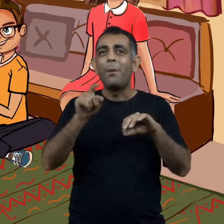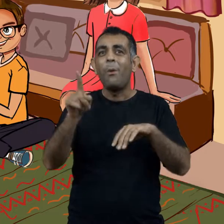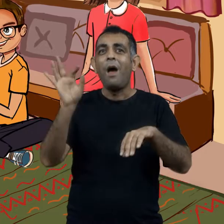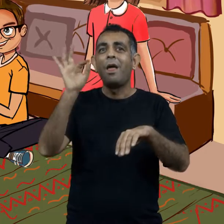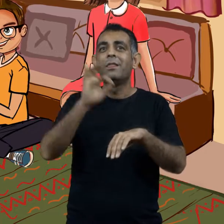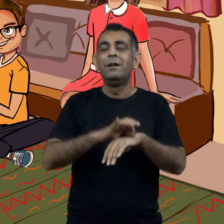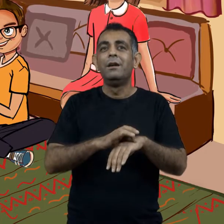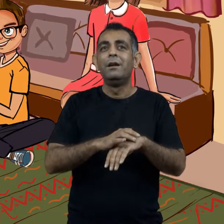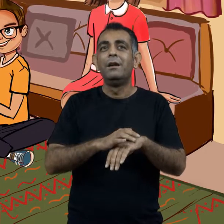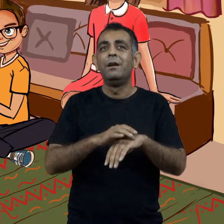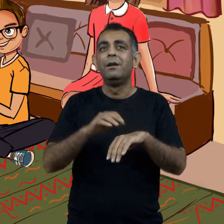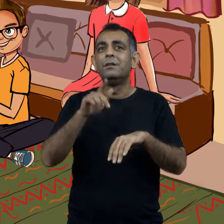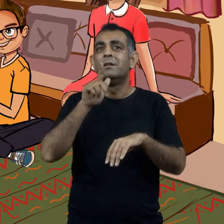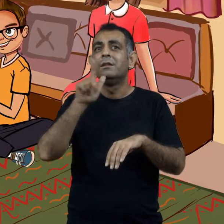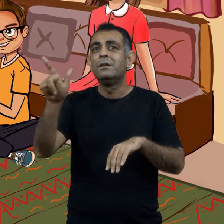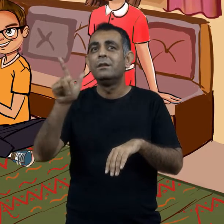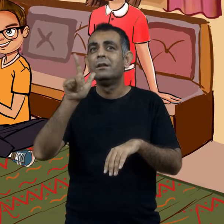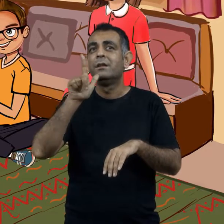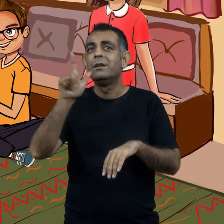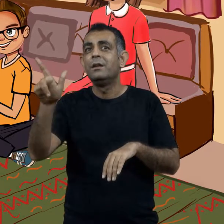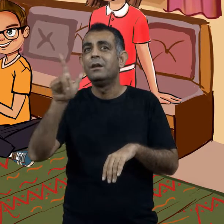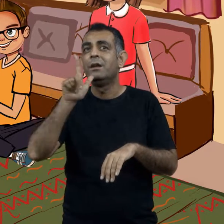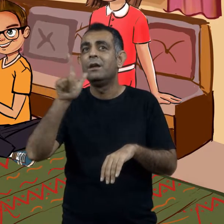Derken tam o anda...